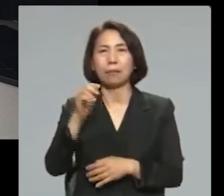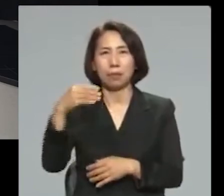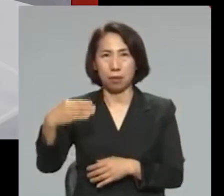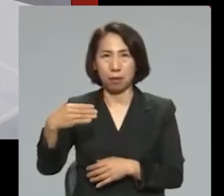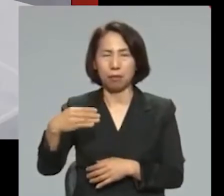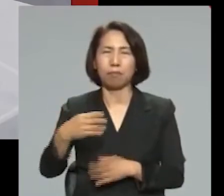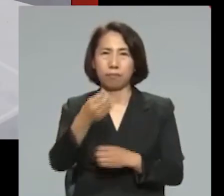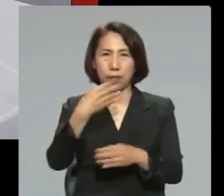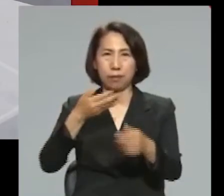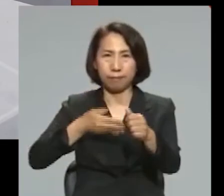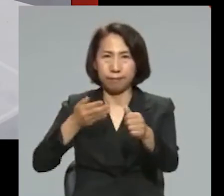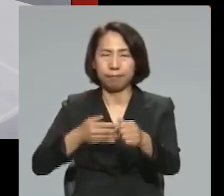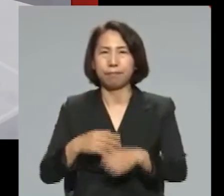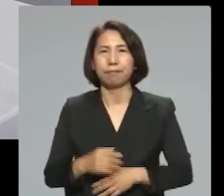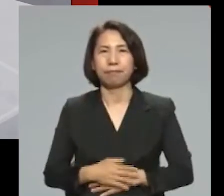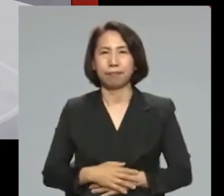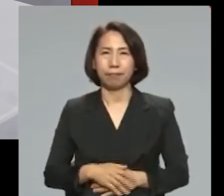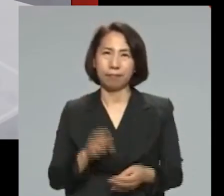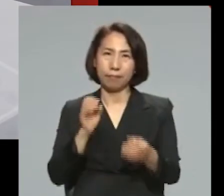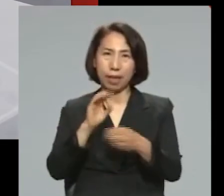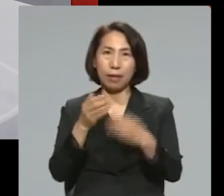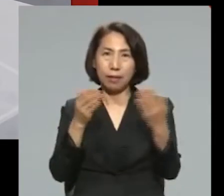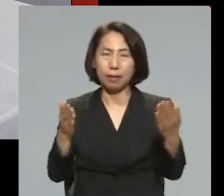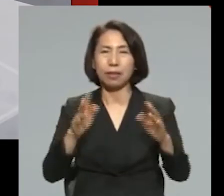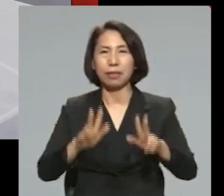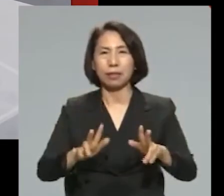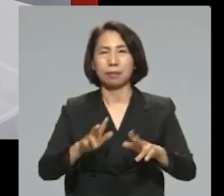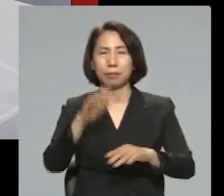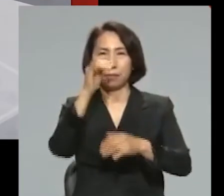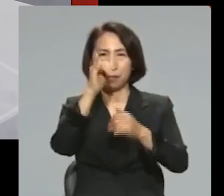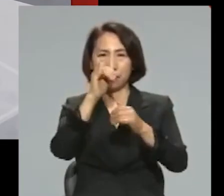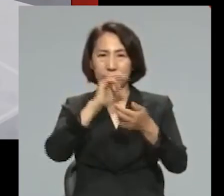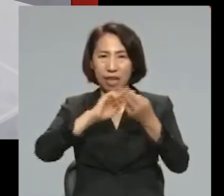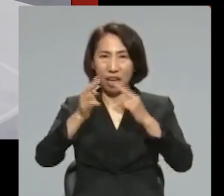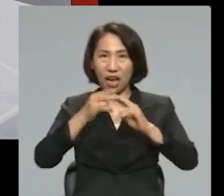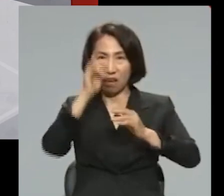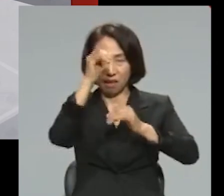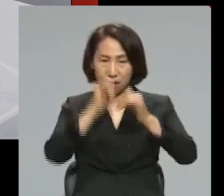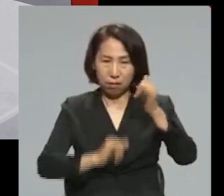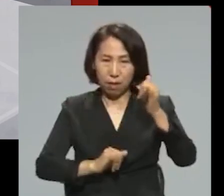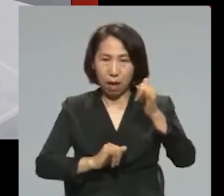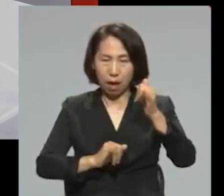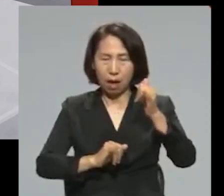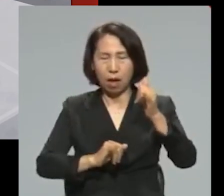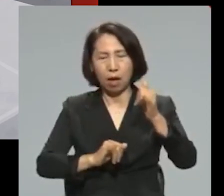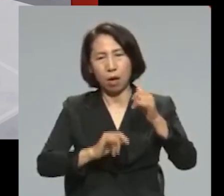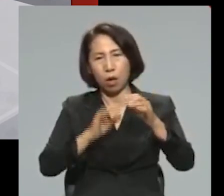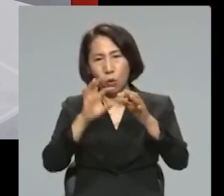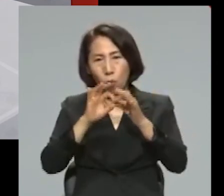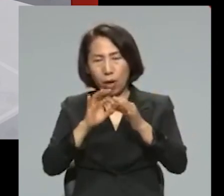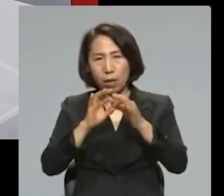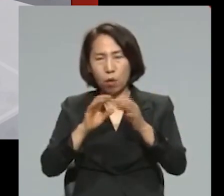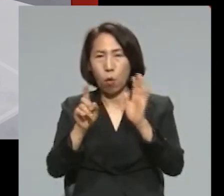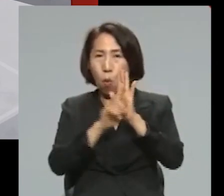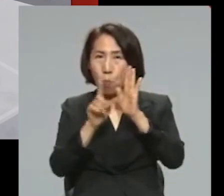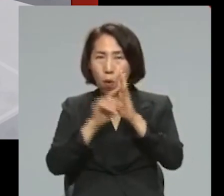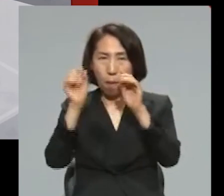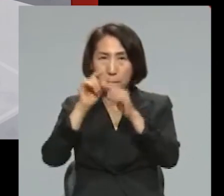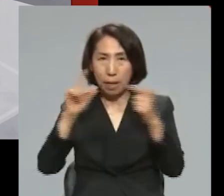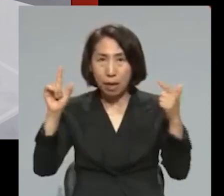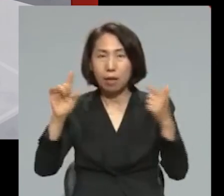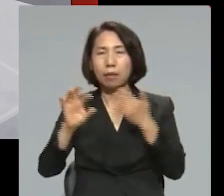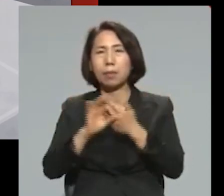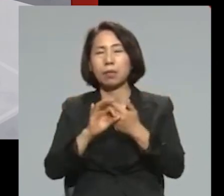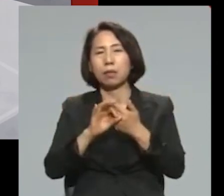답변을 드리겠습니다. 현재 대가의 역사에 대한 인지도를 제고하기 위해서는 7개 시군이